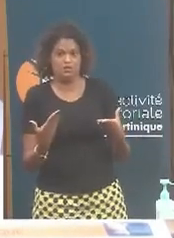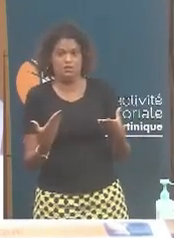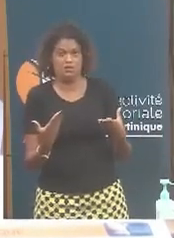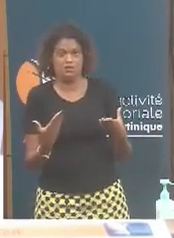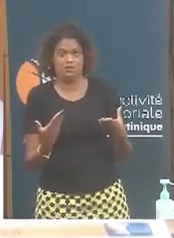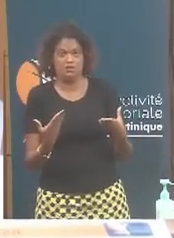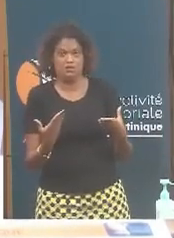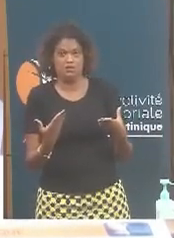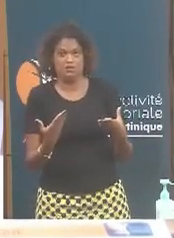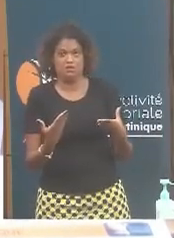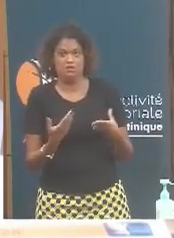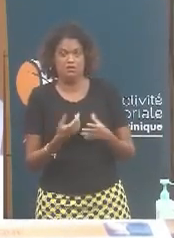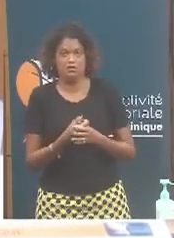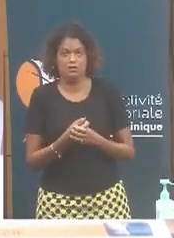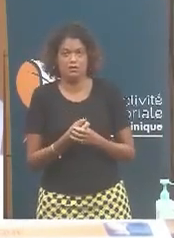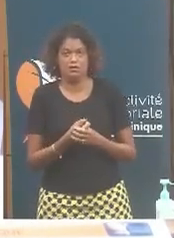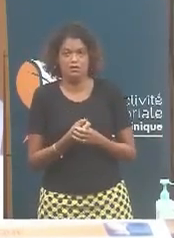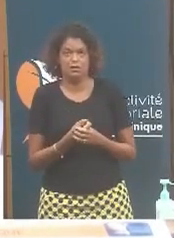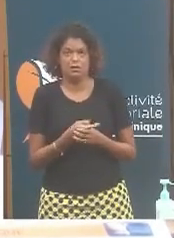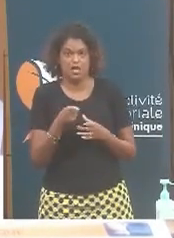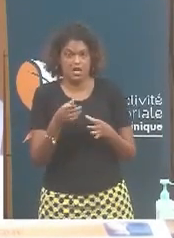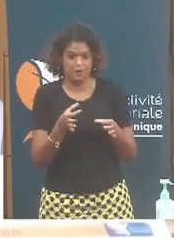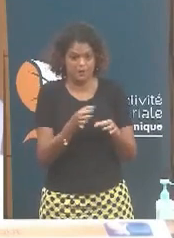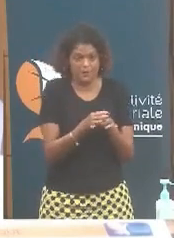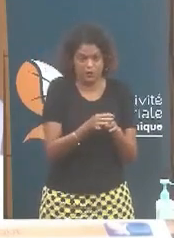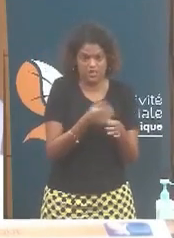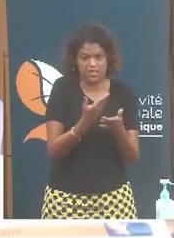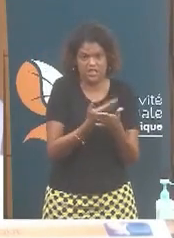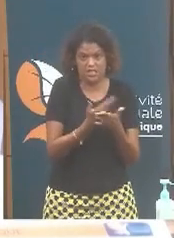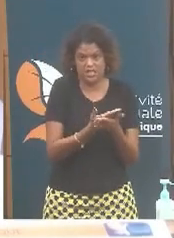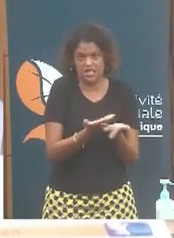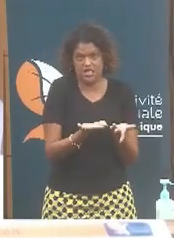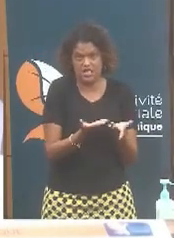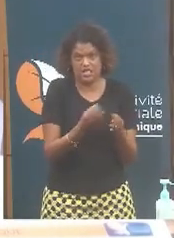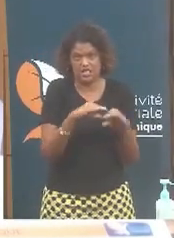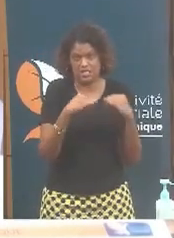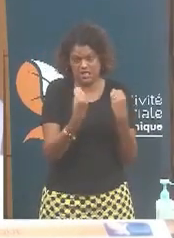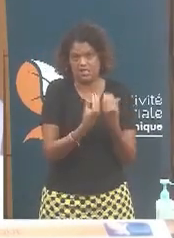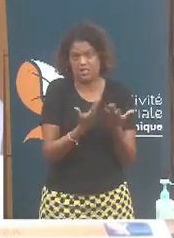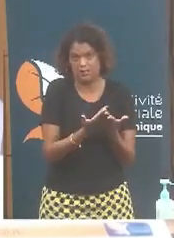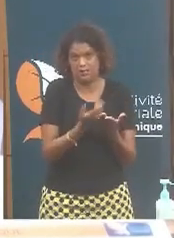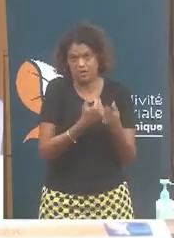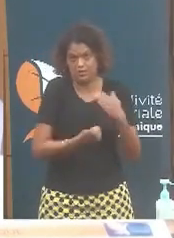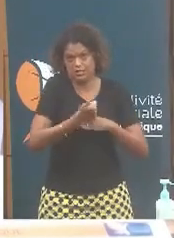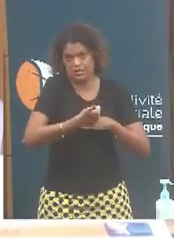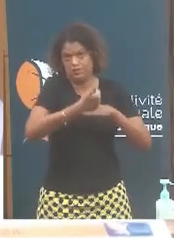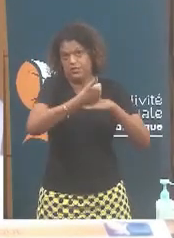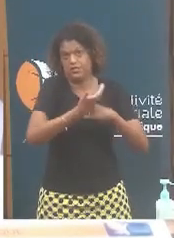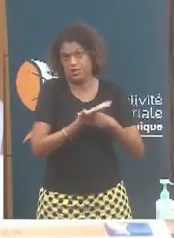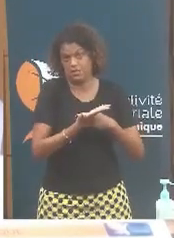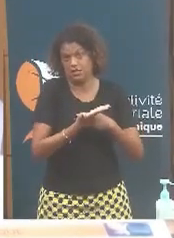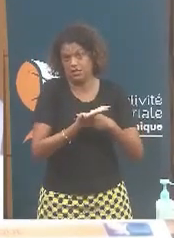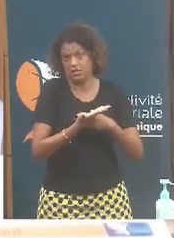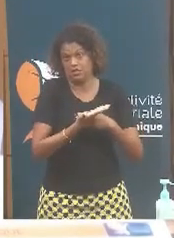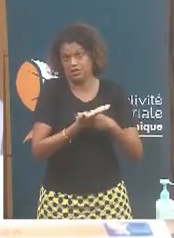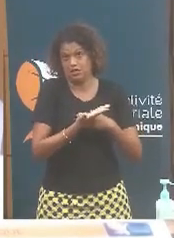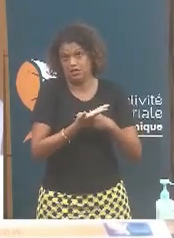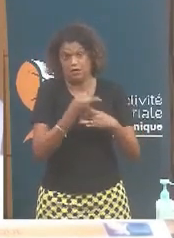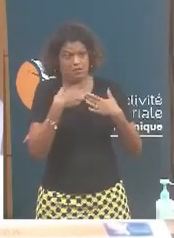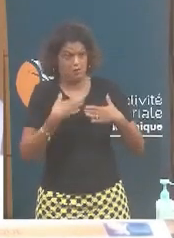dans la minorité à la CTM qui préside le syndicat mixte. Nous ne sommes pas responsables de leur